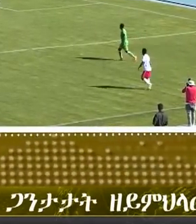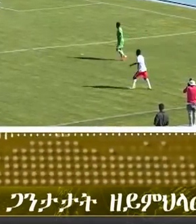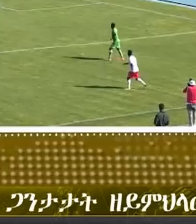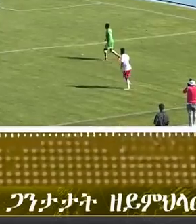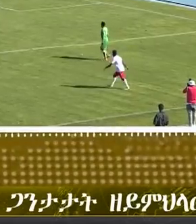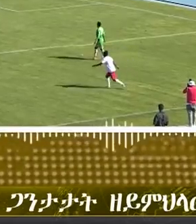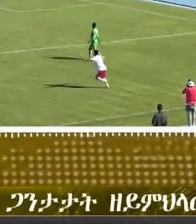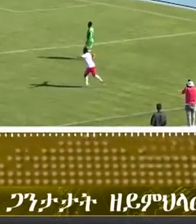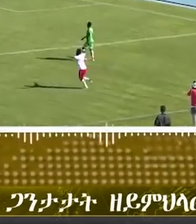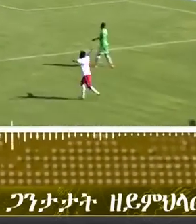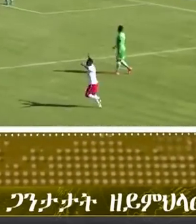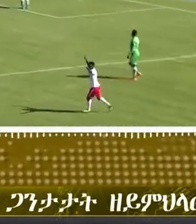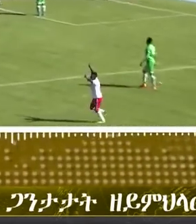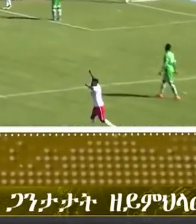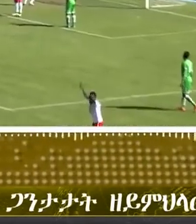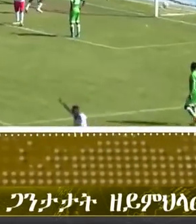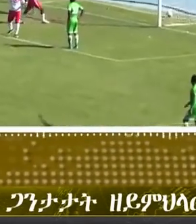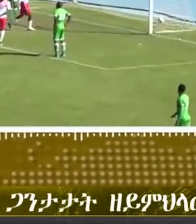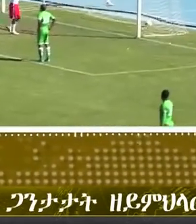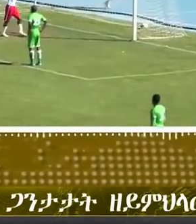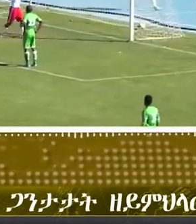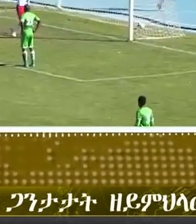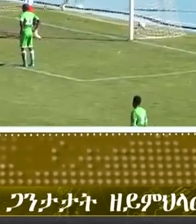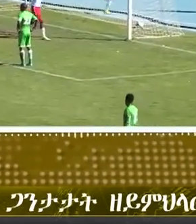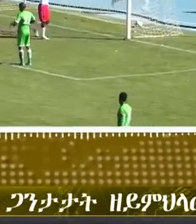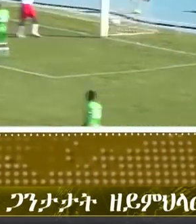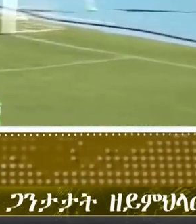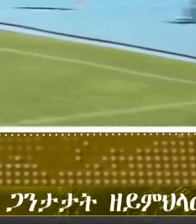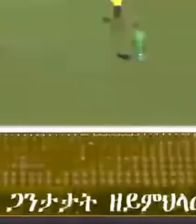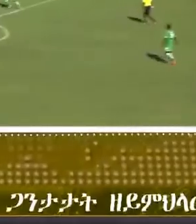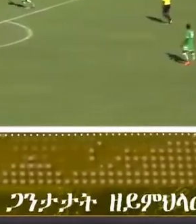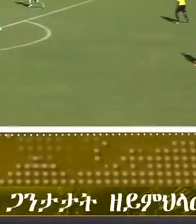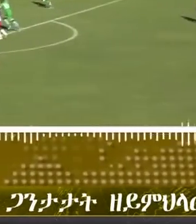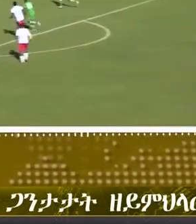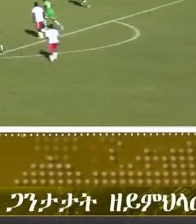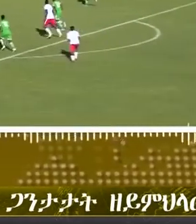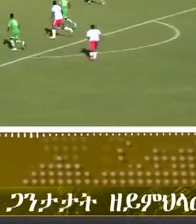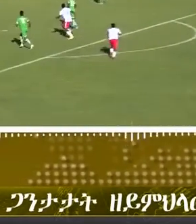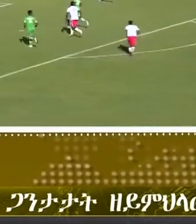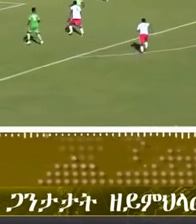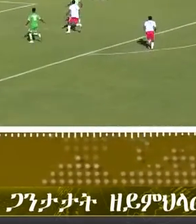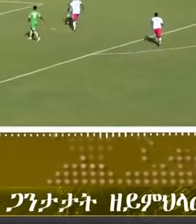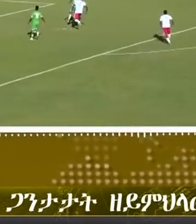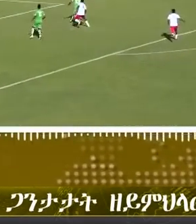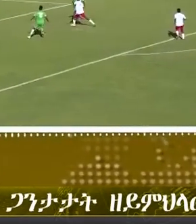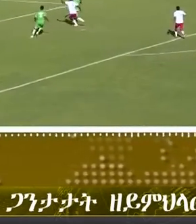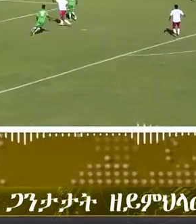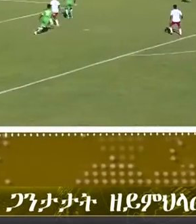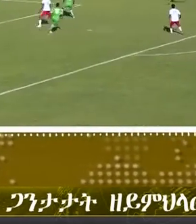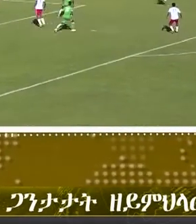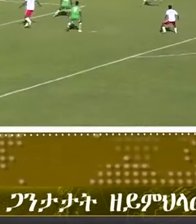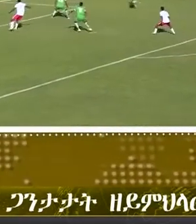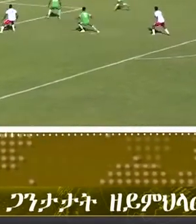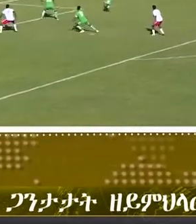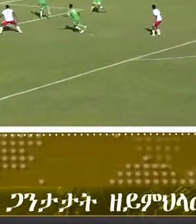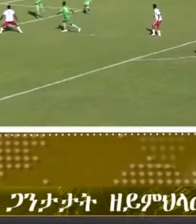کاری گن وسیر سریع که مگر نقدام این کلا این بحال درجه تام دیکوریم